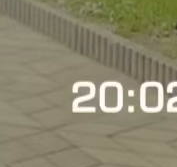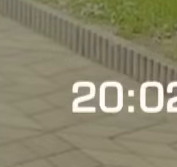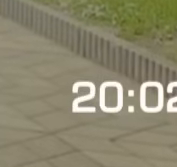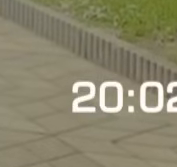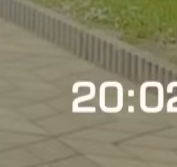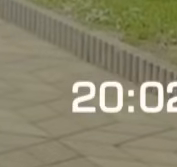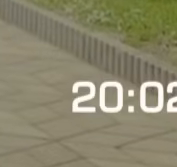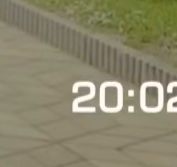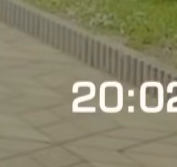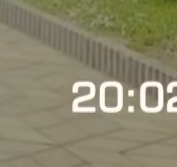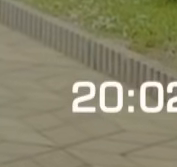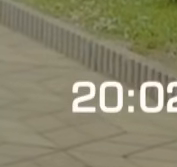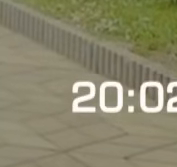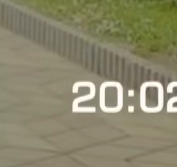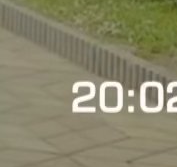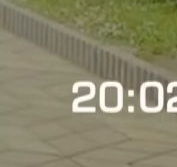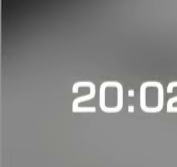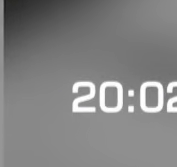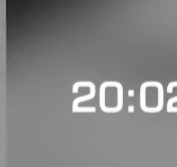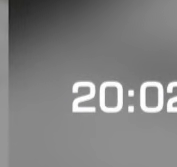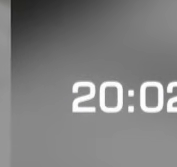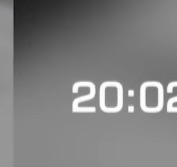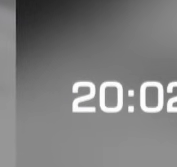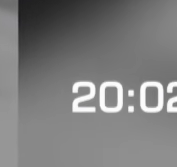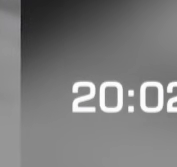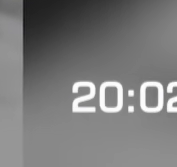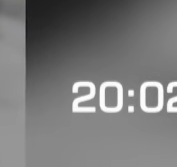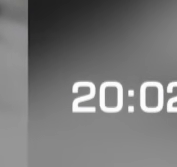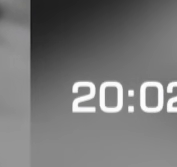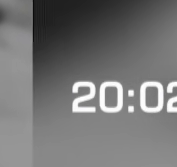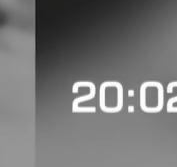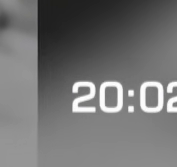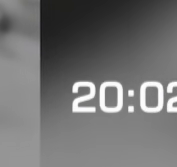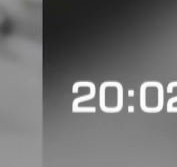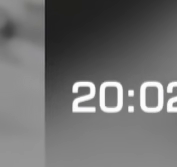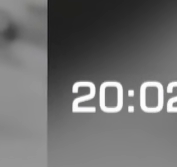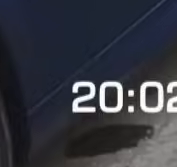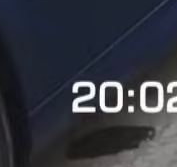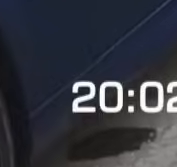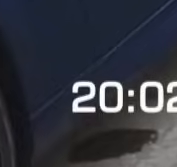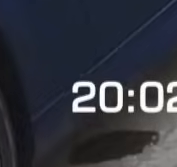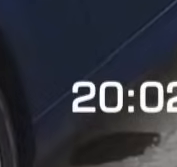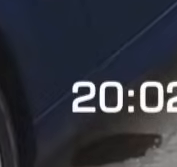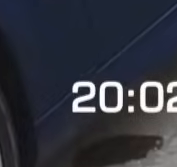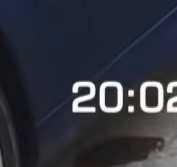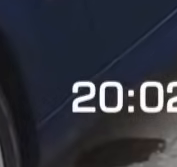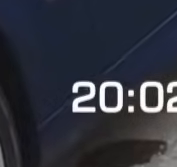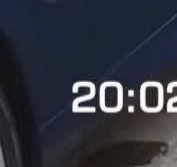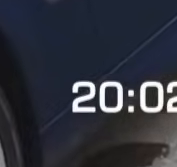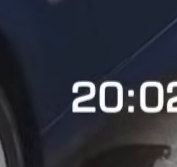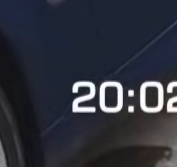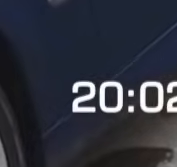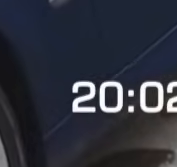იუმორით სავსე. Თა, ზღვა, სტიქია, კრიზისი, ცხელი წერტილი, მისთვის არ არსებობდა დაბრკოლებები. 10 წელზე მეტი იმედთან და